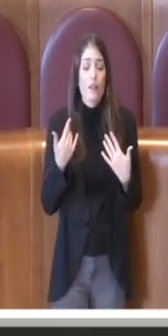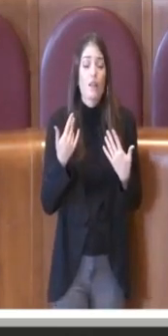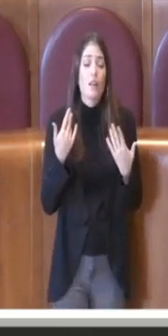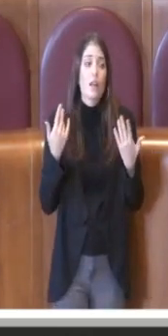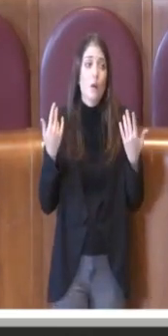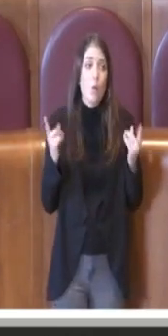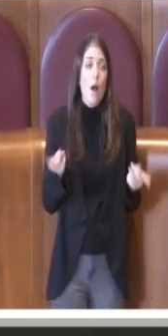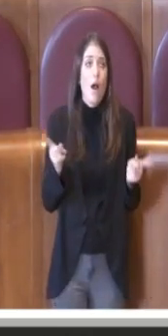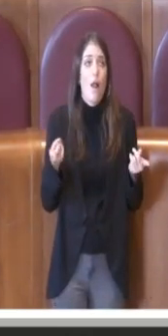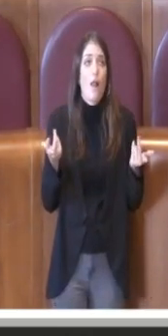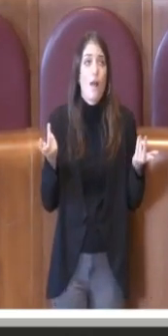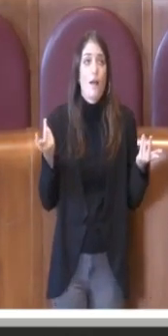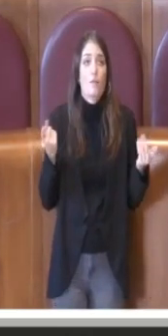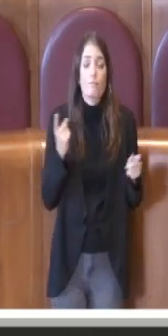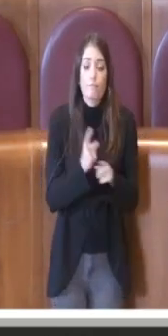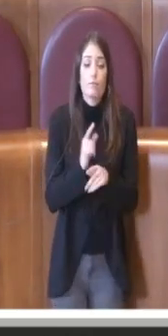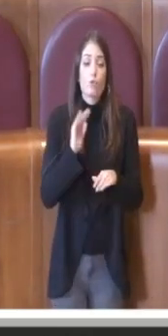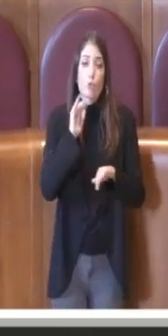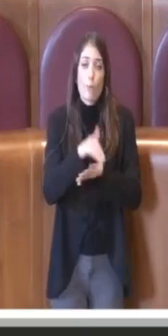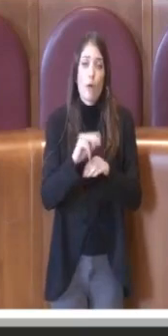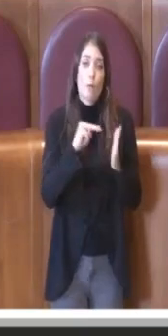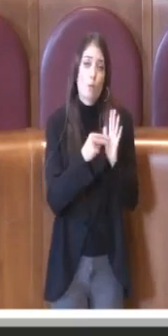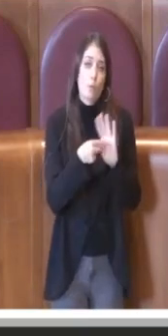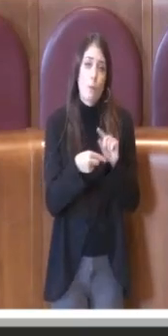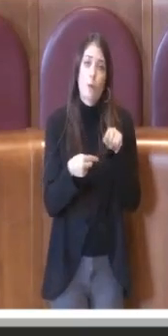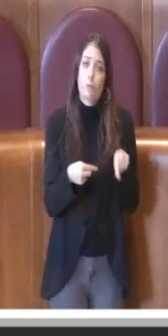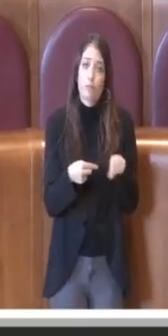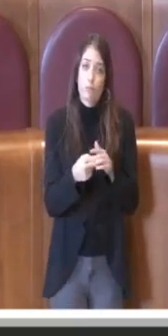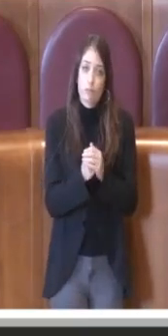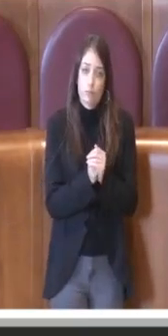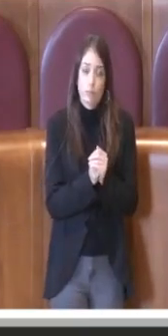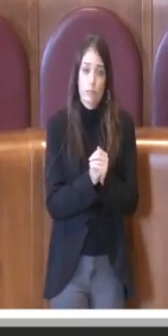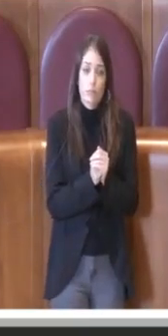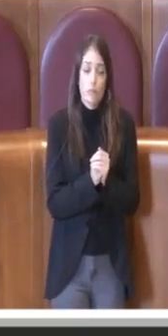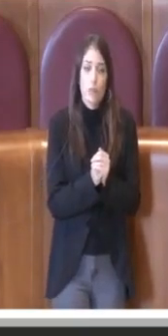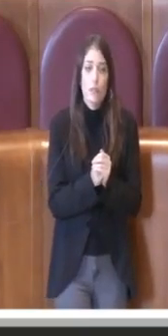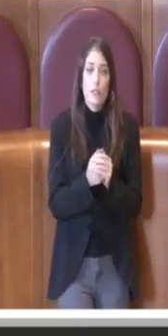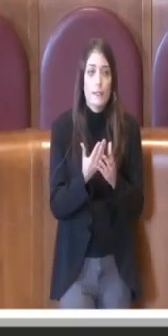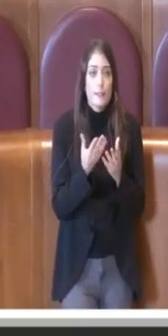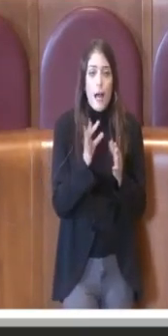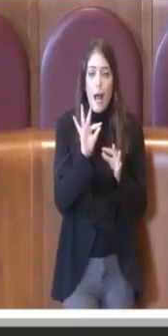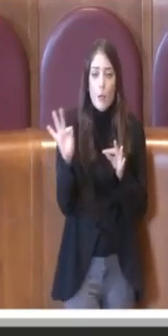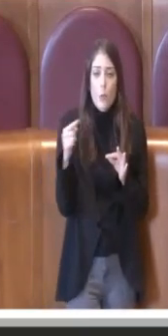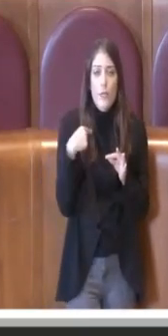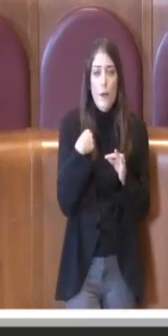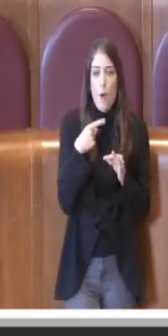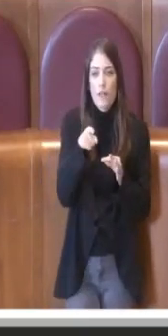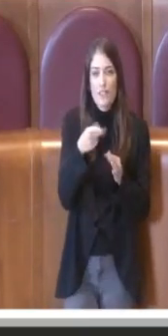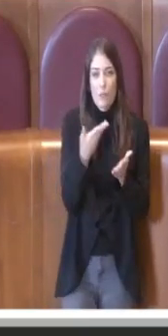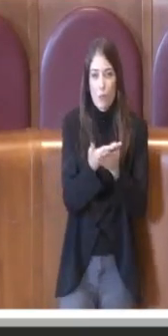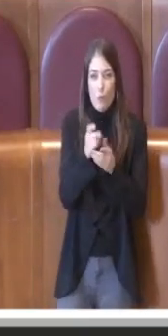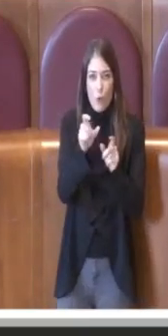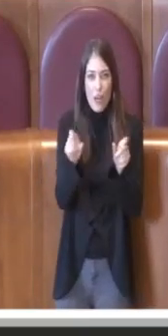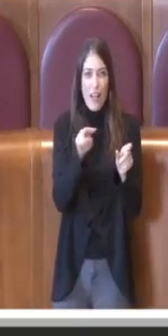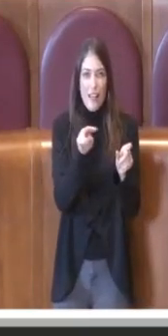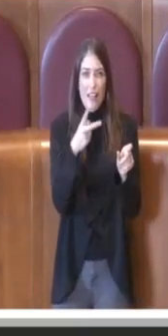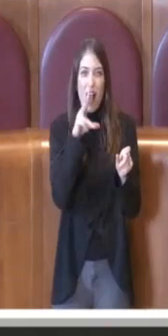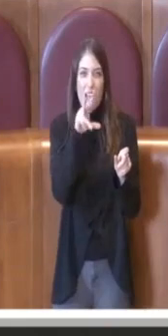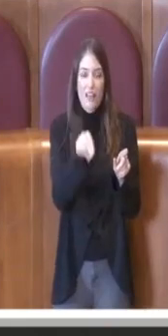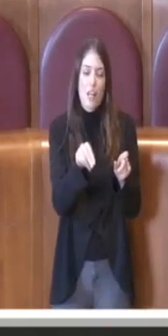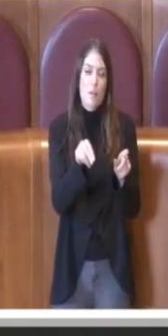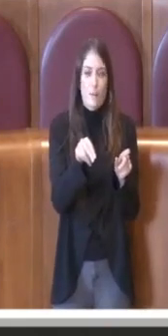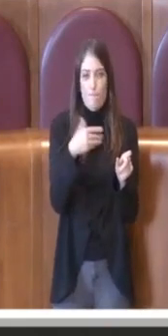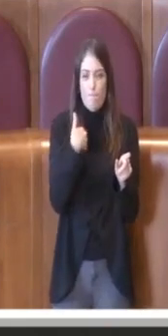andare a superare questa problematica. Non mi ritrovo in molte cose che sono state dette dai proponenti,